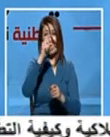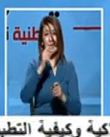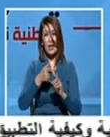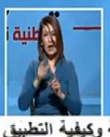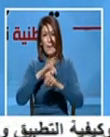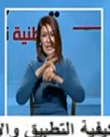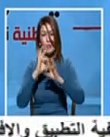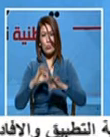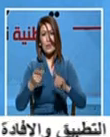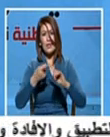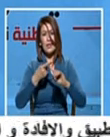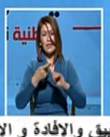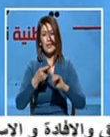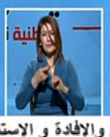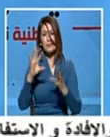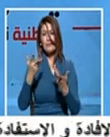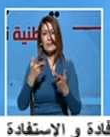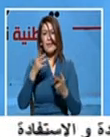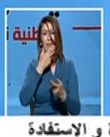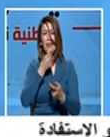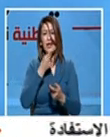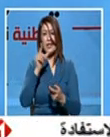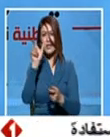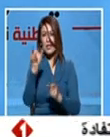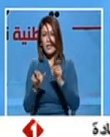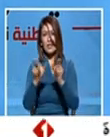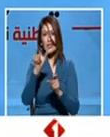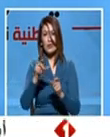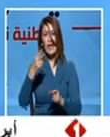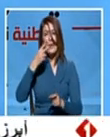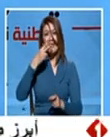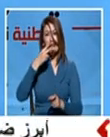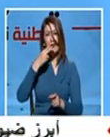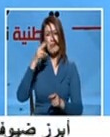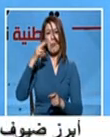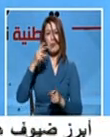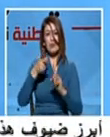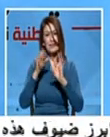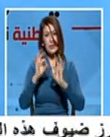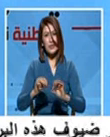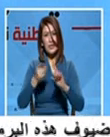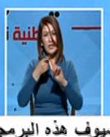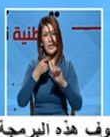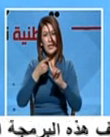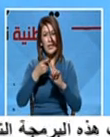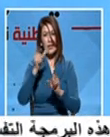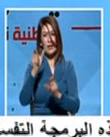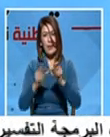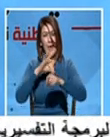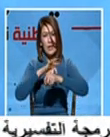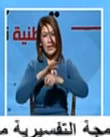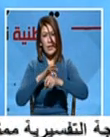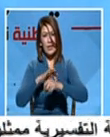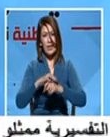واللي يتكيف هو وبيدو اللي عنده مرض تاع هو بيدو اون بلوس اخيسك، اللي عندهم المرضى اللي عندهم